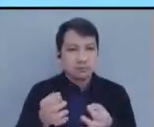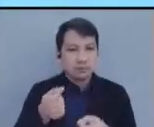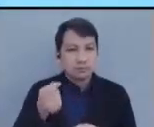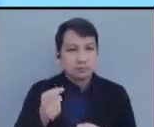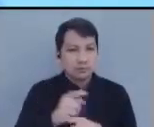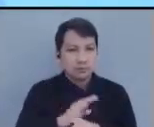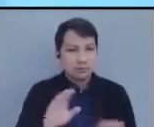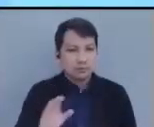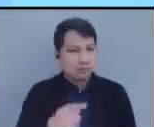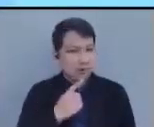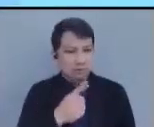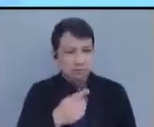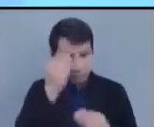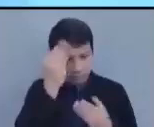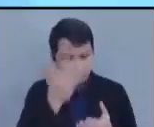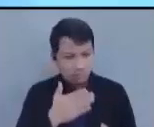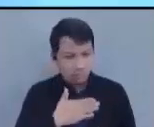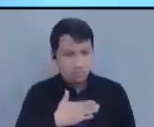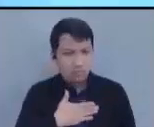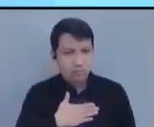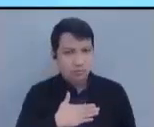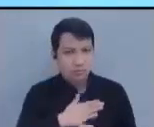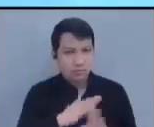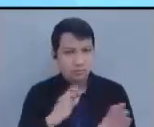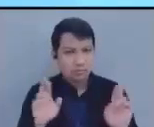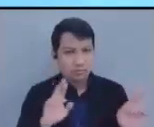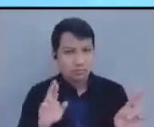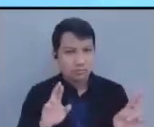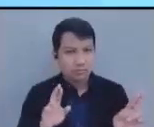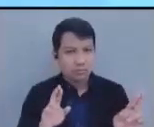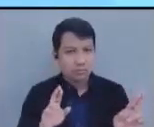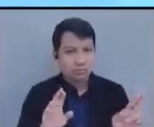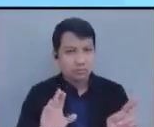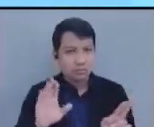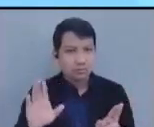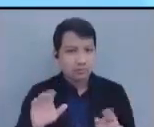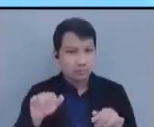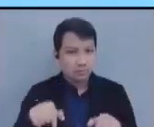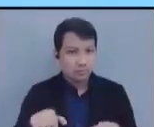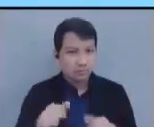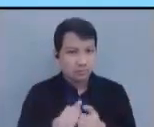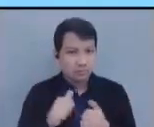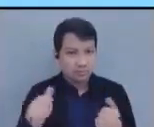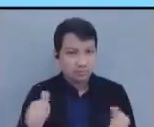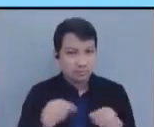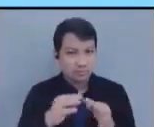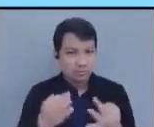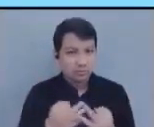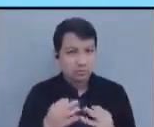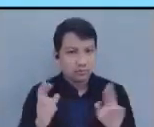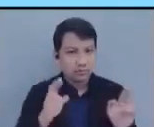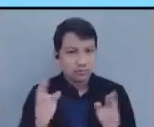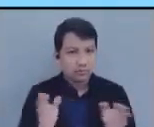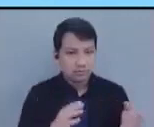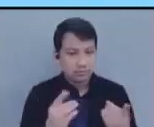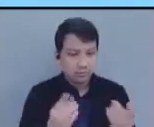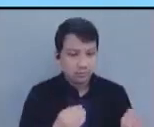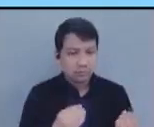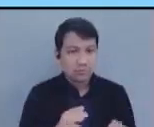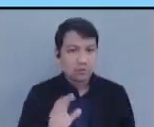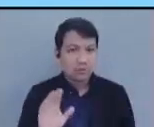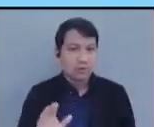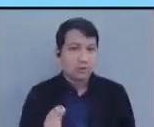will not retract. We were very ready to spend our holidays here away from our family. We were very ready to do that. And that's